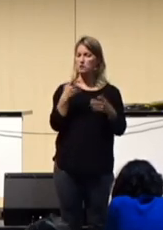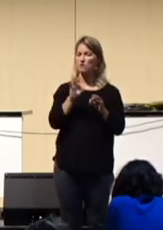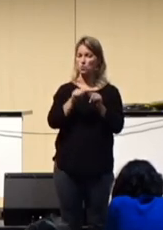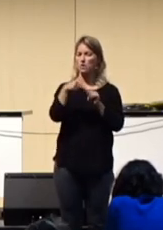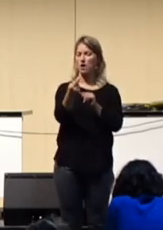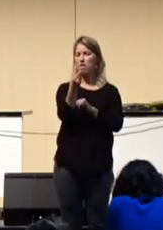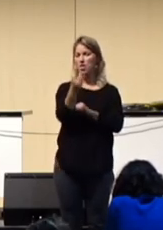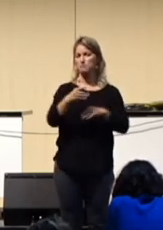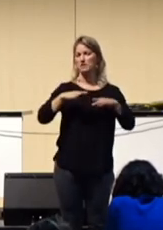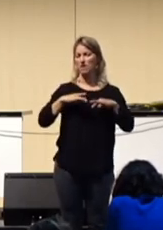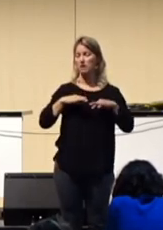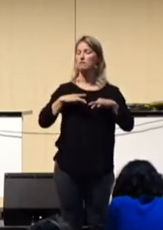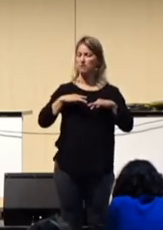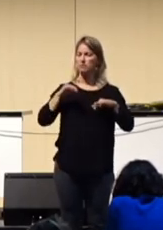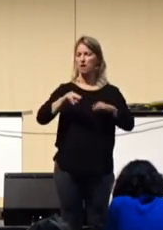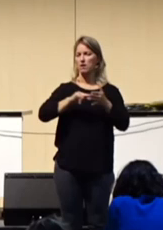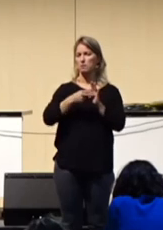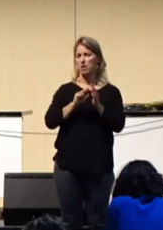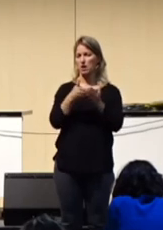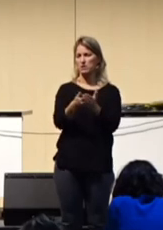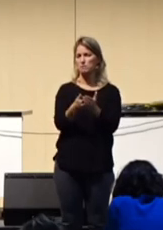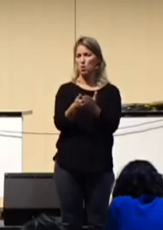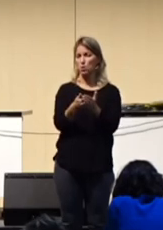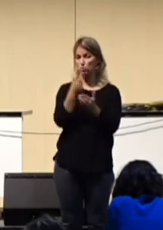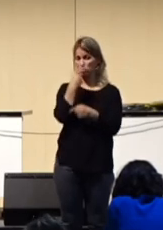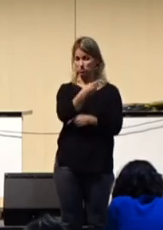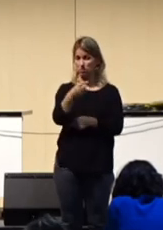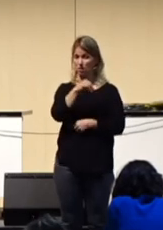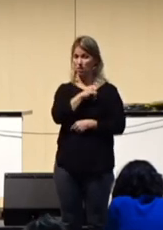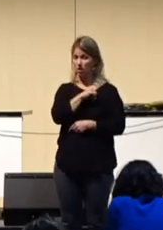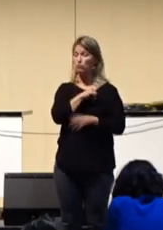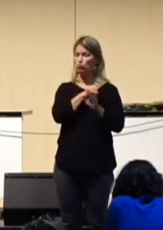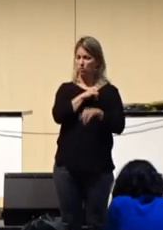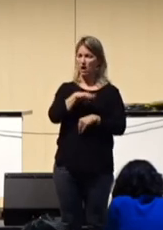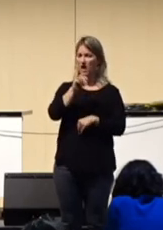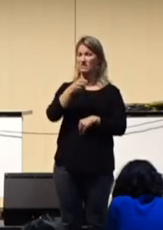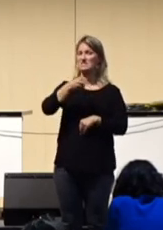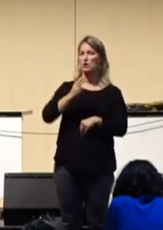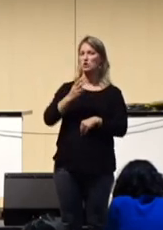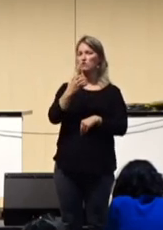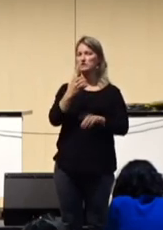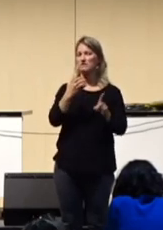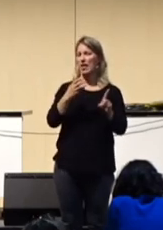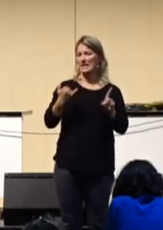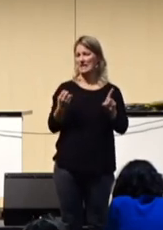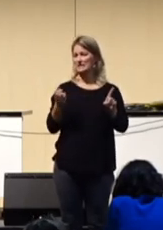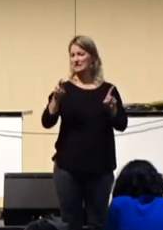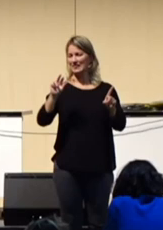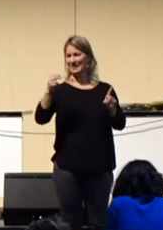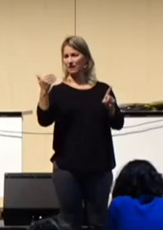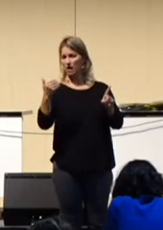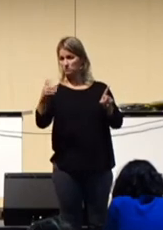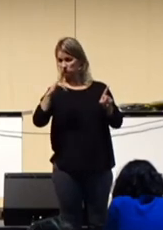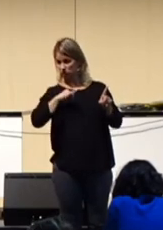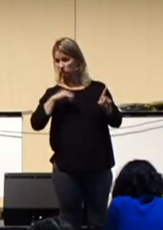ein Angebot planen, wo ungefähr, wenn Sie denn wollen, 250 jetzt Drittklässler das Schwimmen lernen können, wenn Sie denn